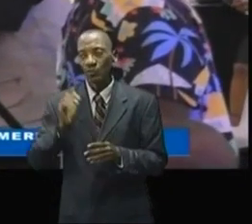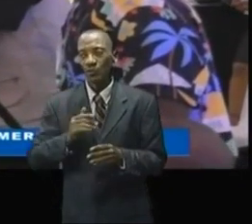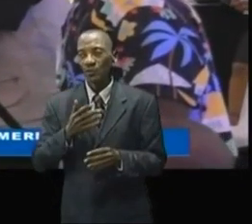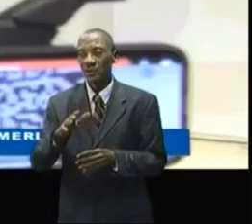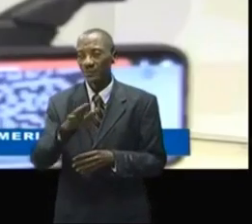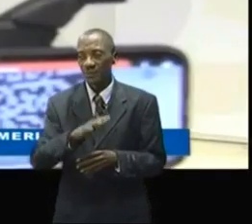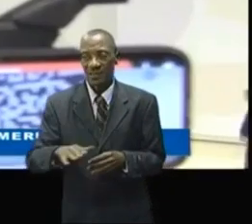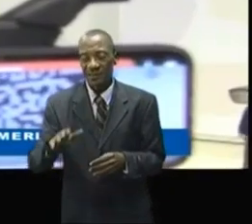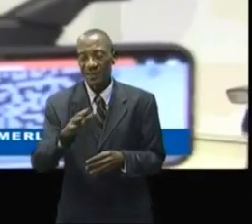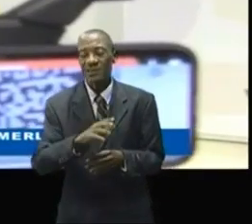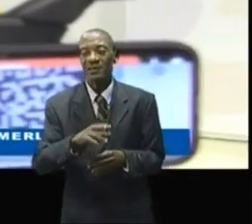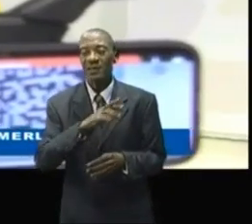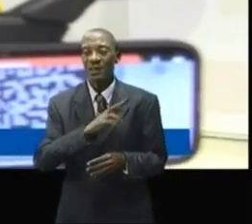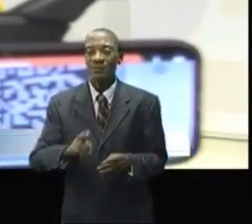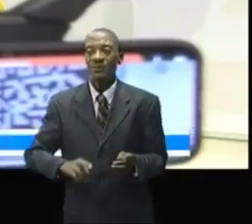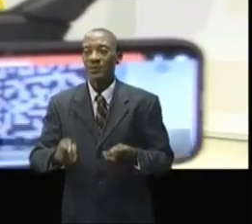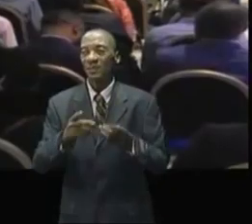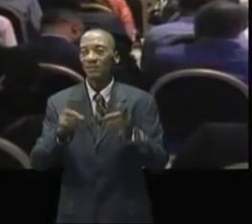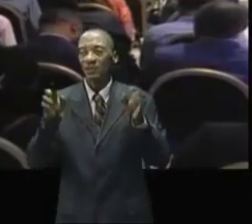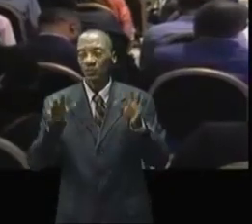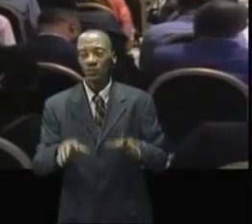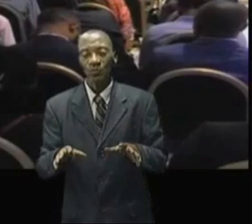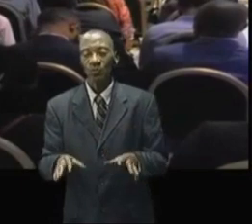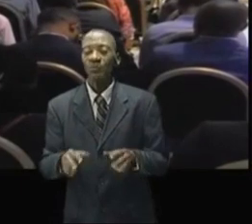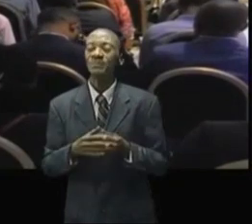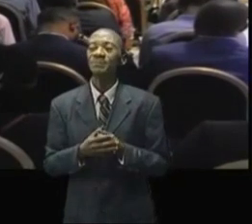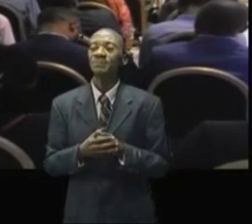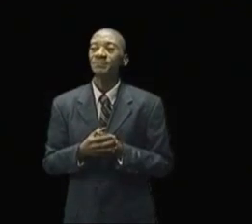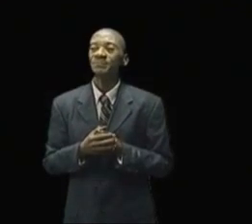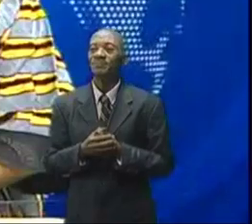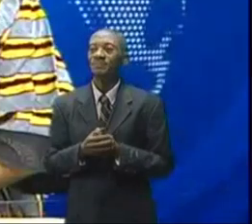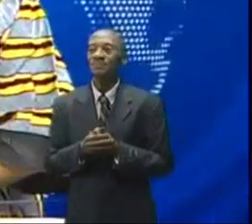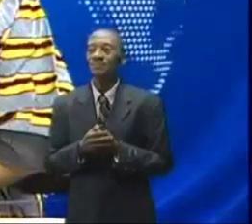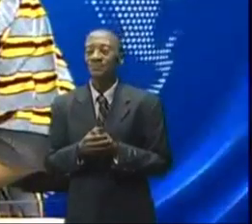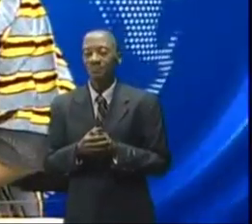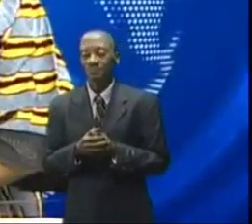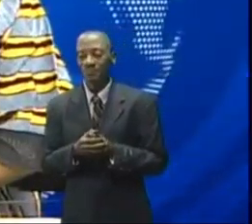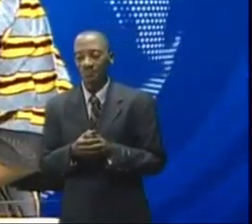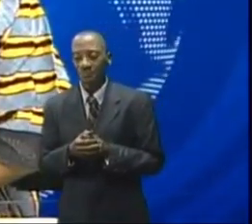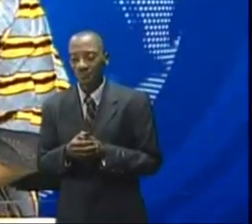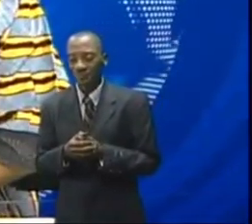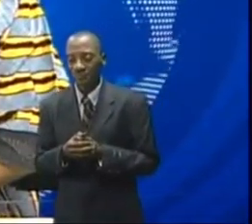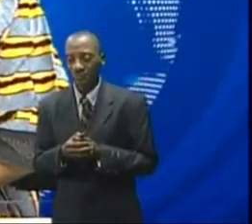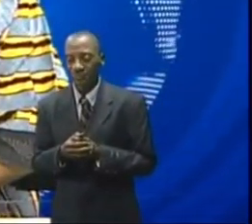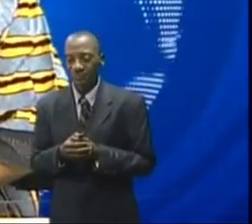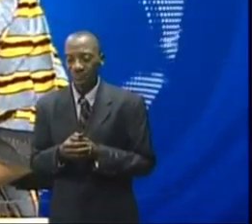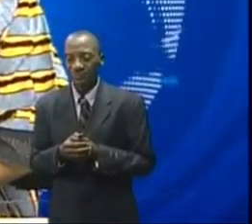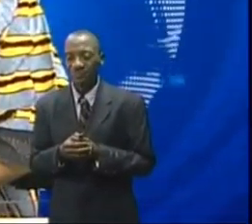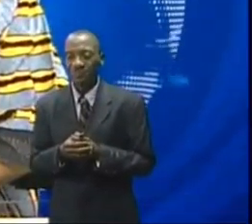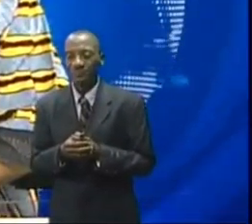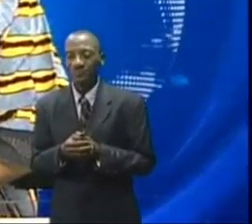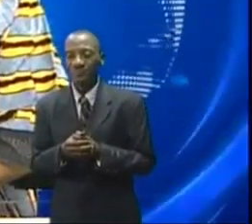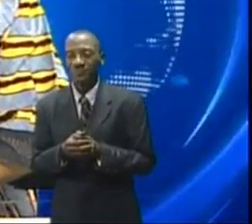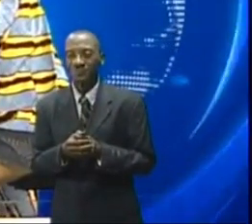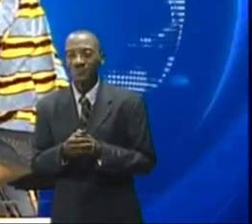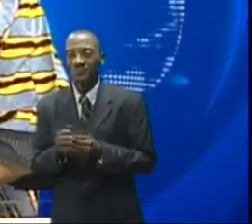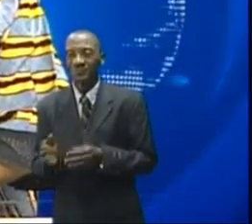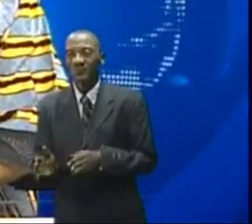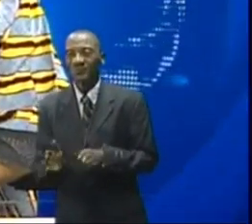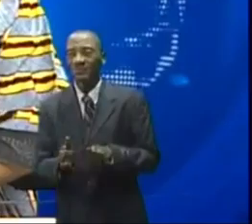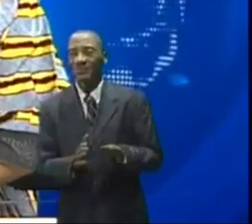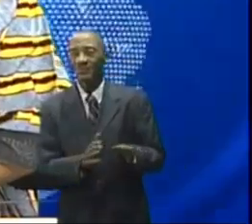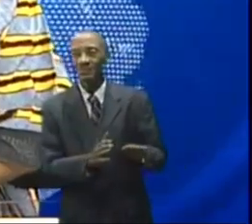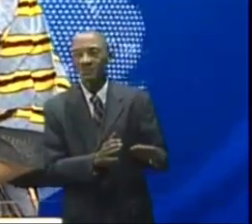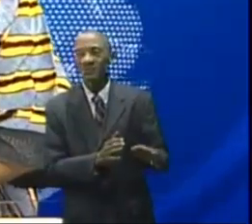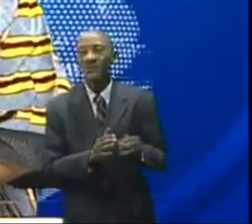de vulgarisation du code numérique de la République démocratique du Congo. Une délégation du groupe RTL Afrique, conduite par